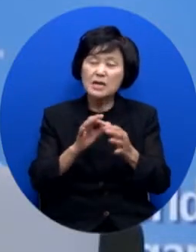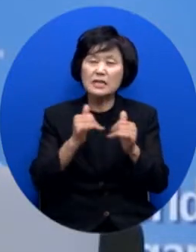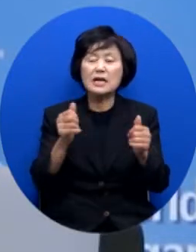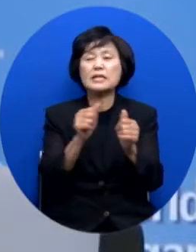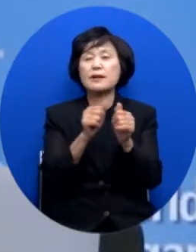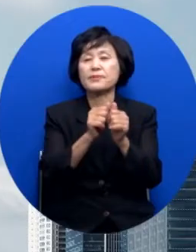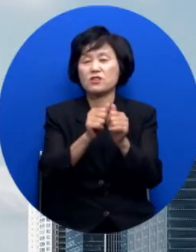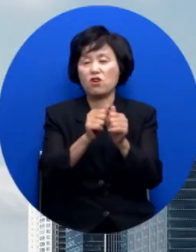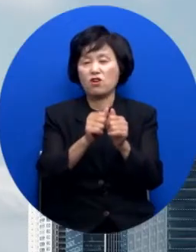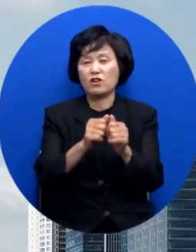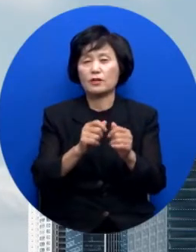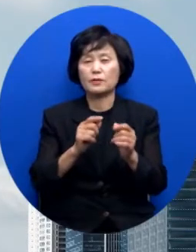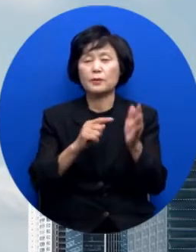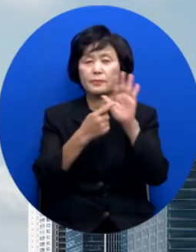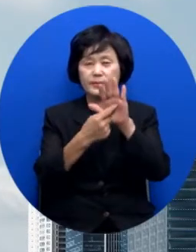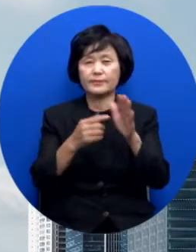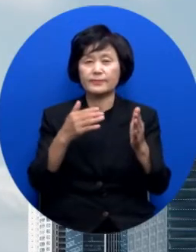밝혔습니다.